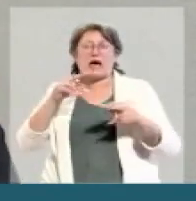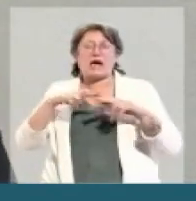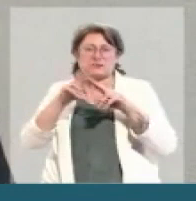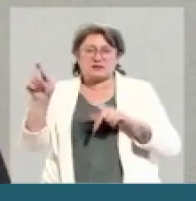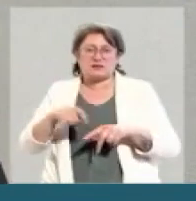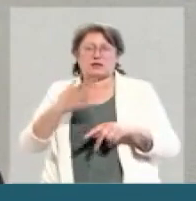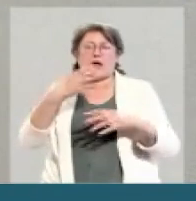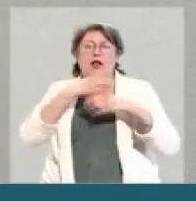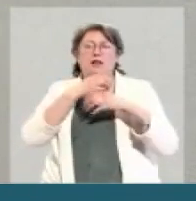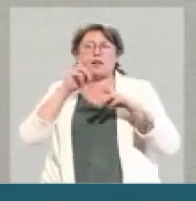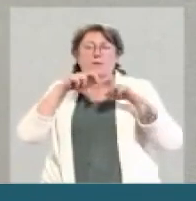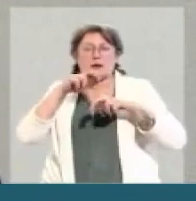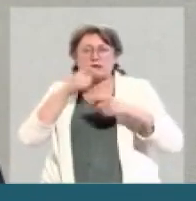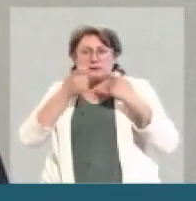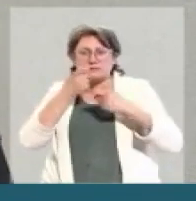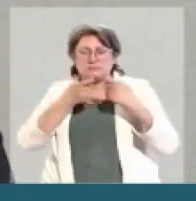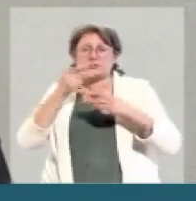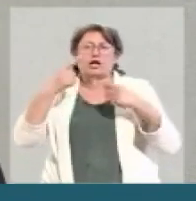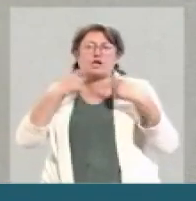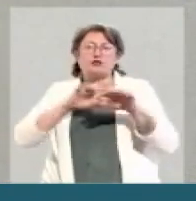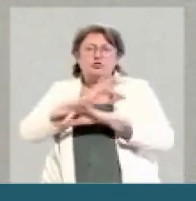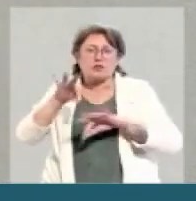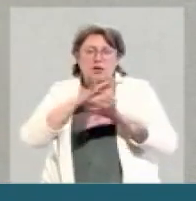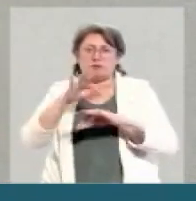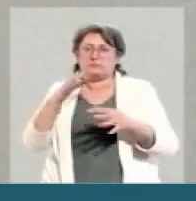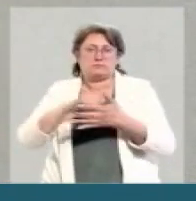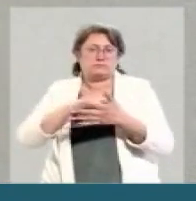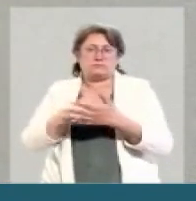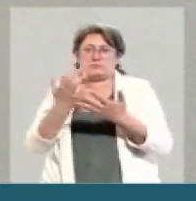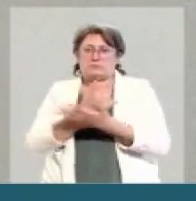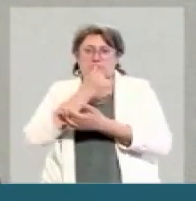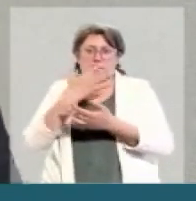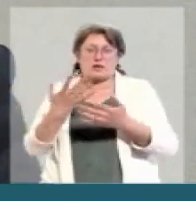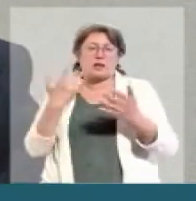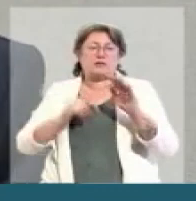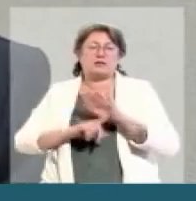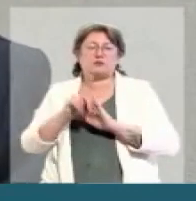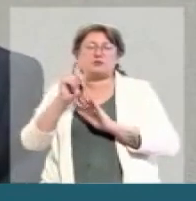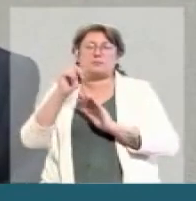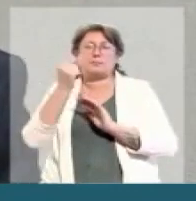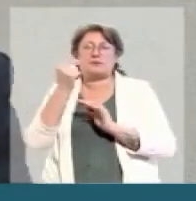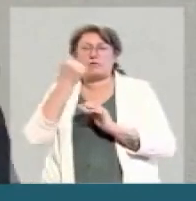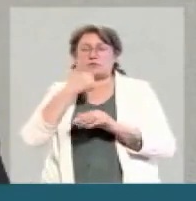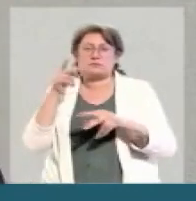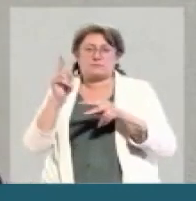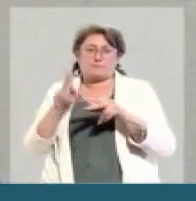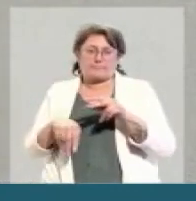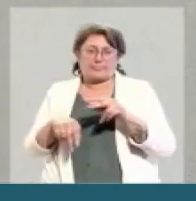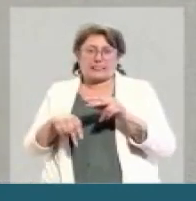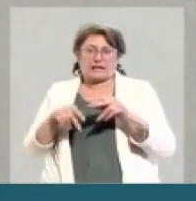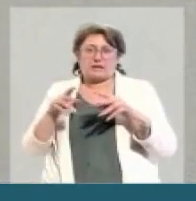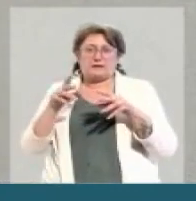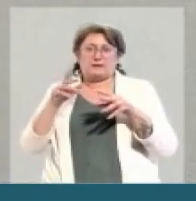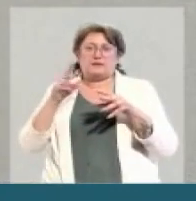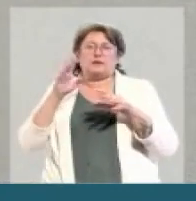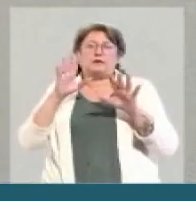И лаборанты приезжали, и инженеры приезжали, не могли найти причину. Начали первый год, мы завершили отопительный сезон,